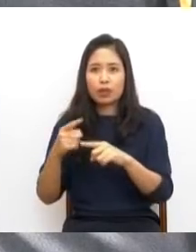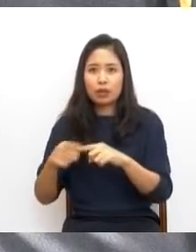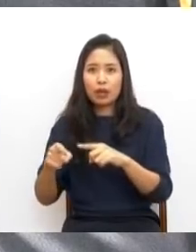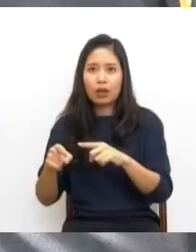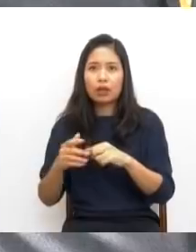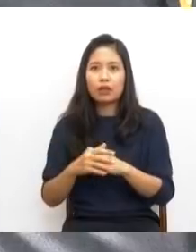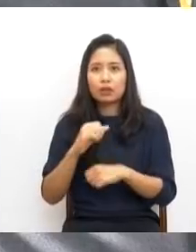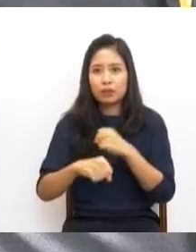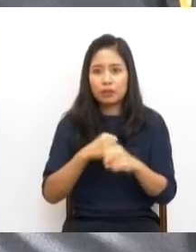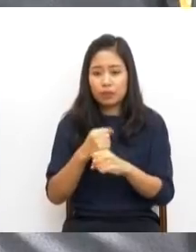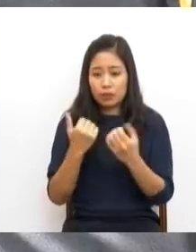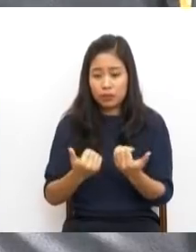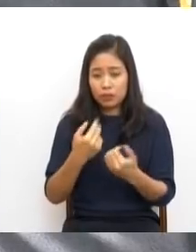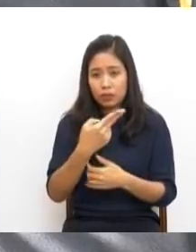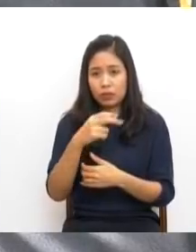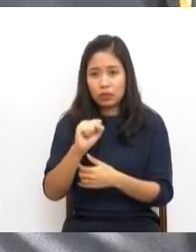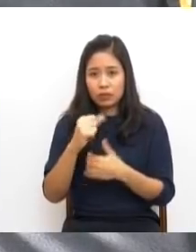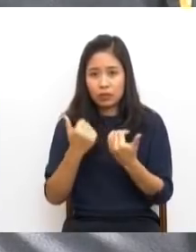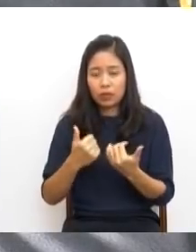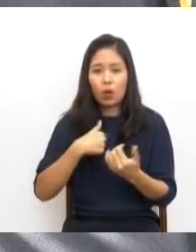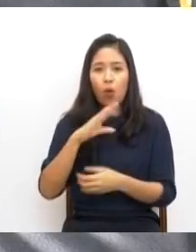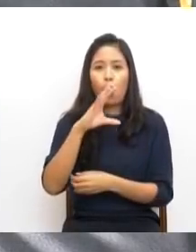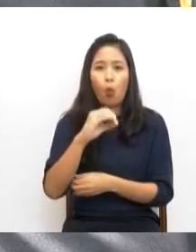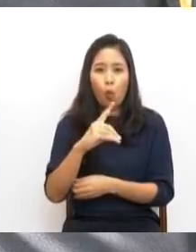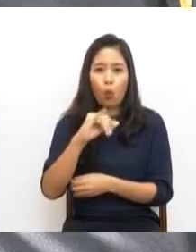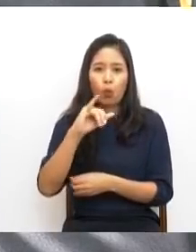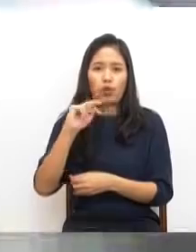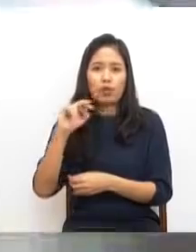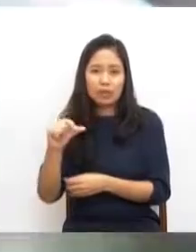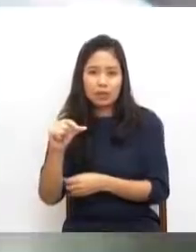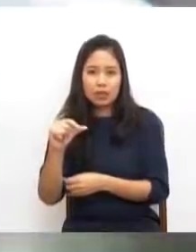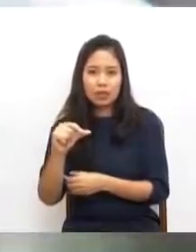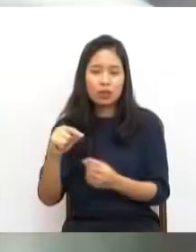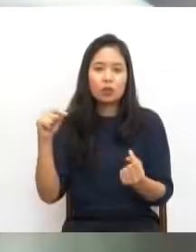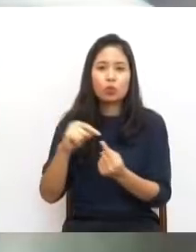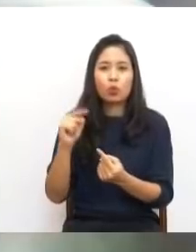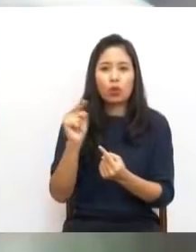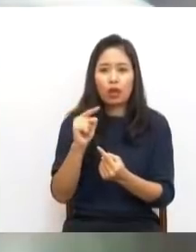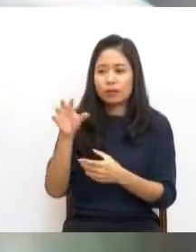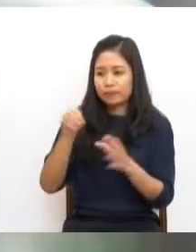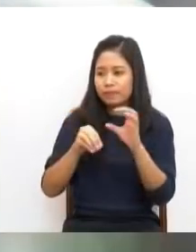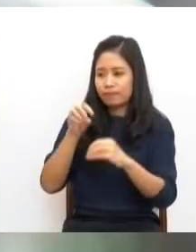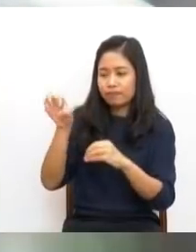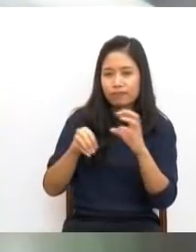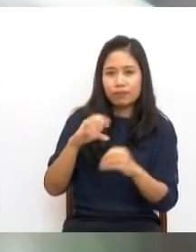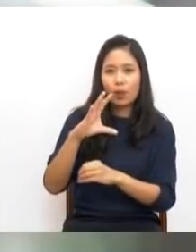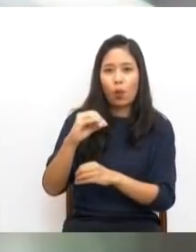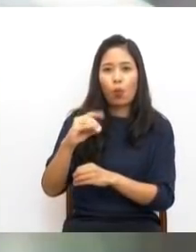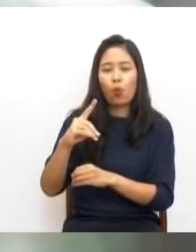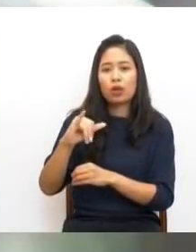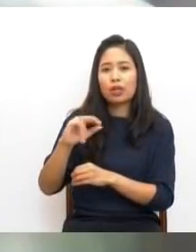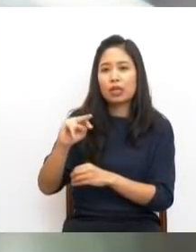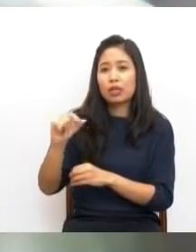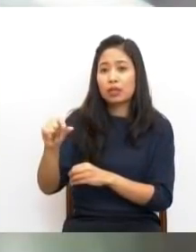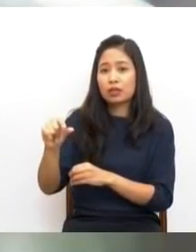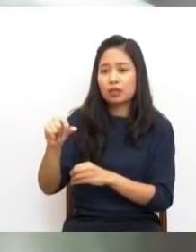นี้ค่ะล่าสุดปีนี้เป็นเรื่องของโคดดิ้งอันปลั๊กโคดดิ้ง นั่นคือธีมเรื่องใช่ไหมคะ ปีนี้จะเป็นเรื่องของอันปลั๊ก